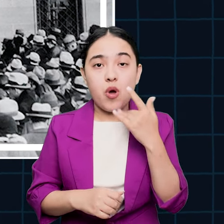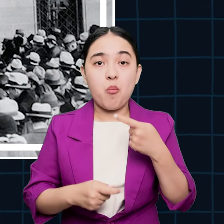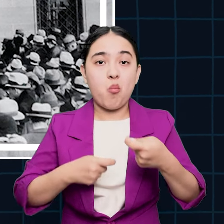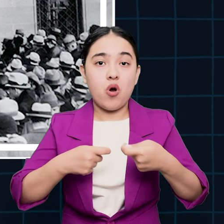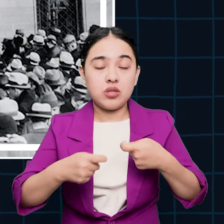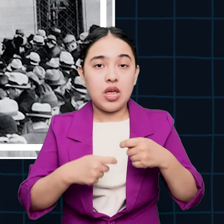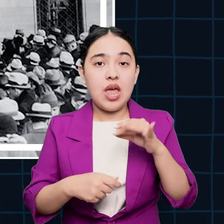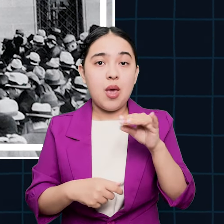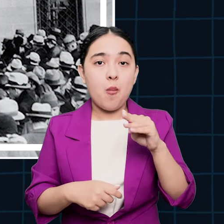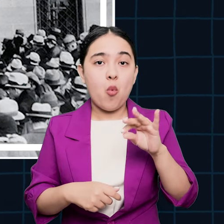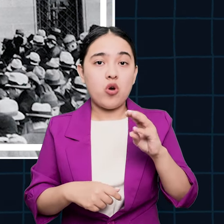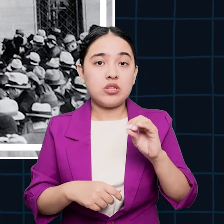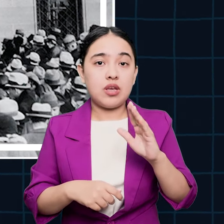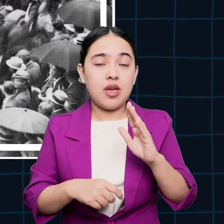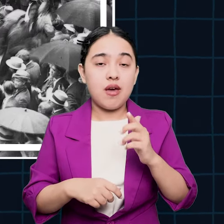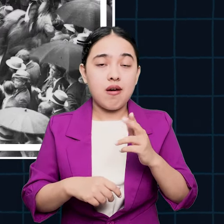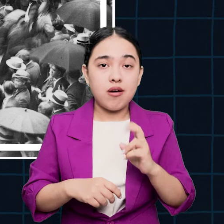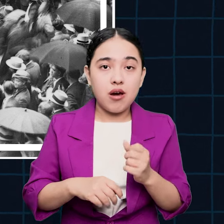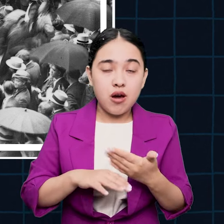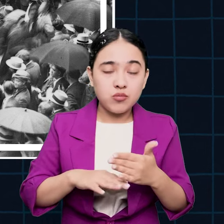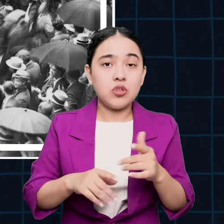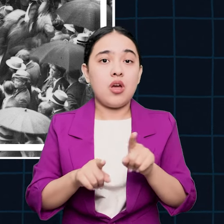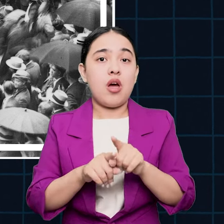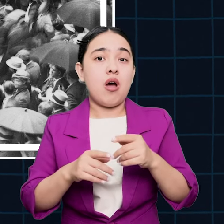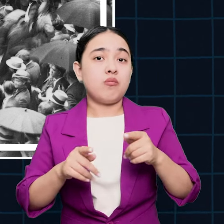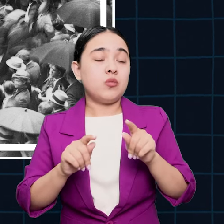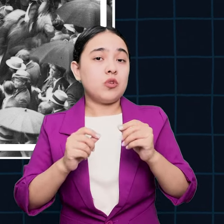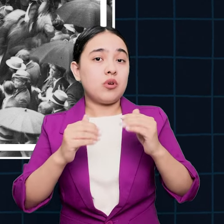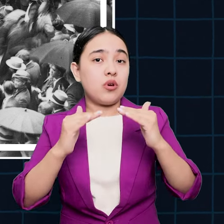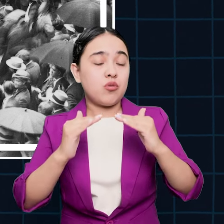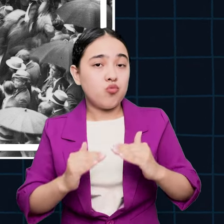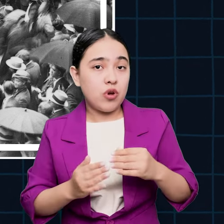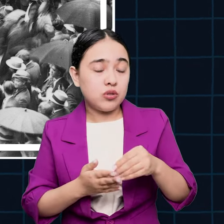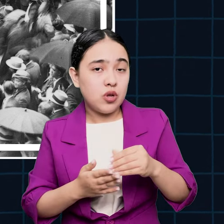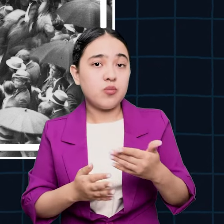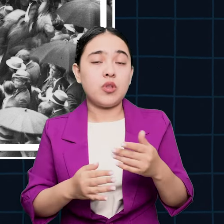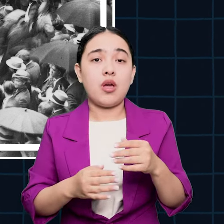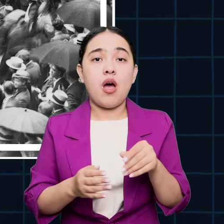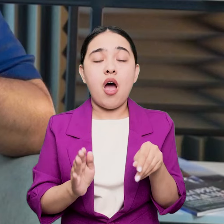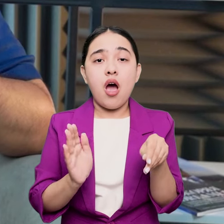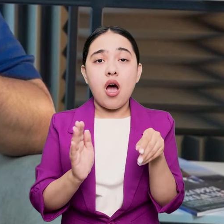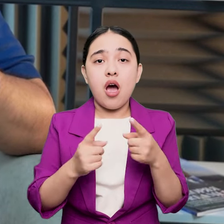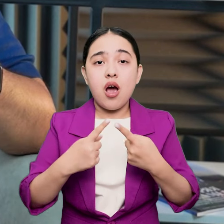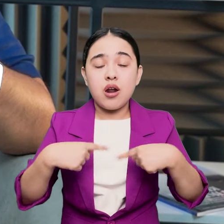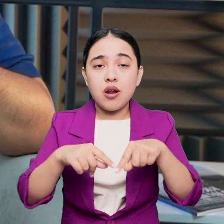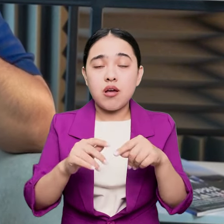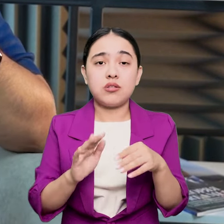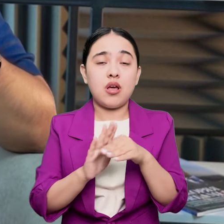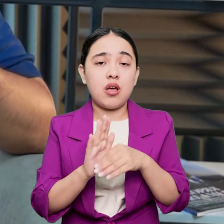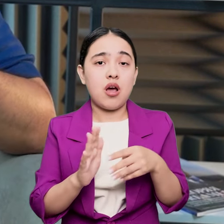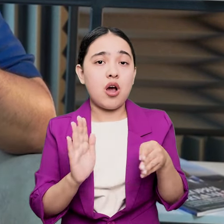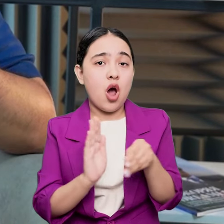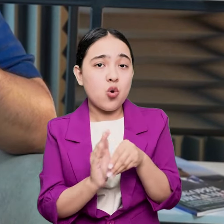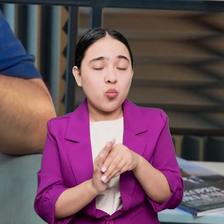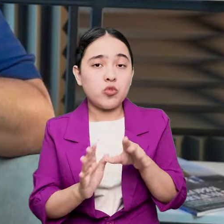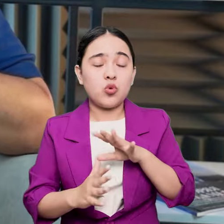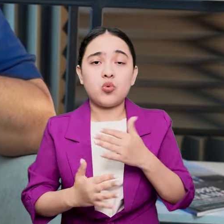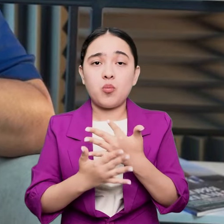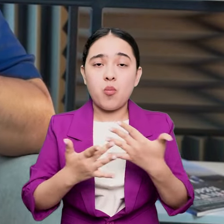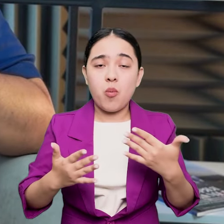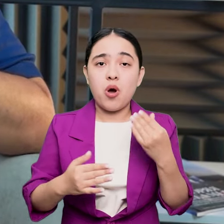bozoridagi ipoteka tangligi, xarid quvvatining tushishi, reyting agentliklarining korrupsiyaga aralashishi, yuzlab omillar